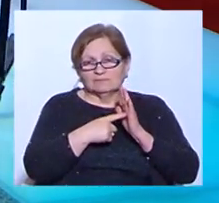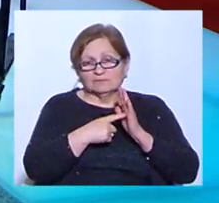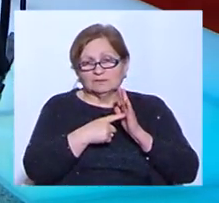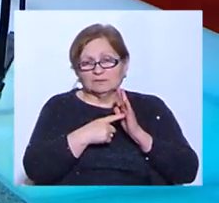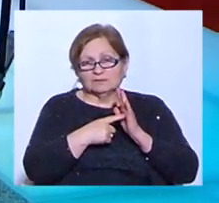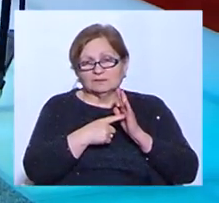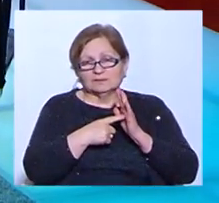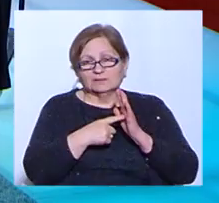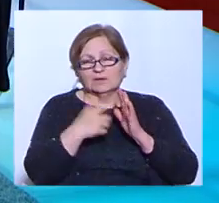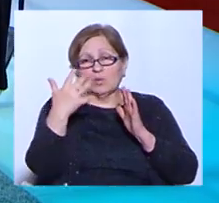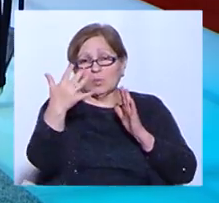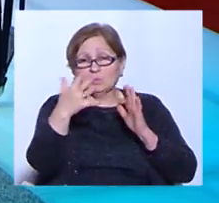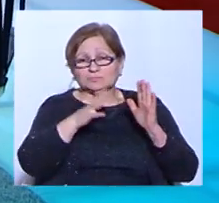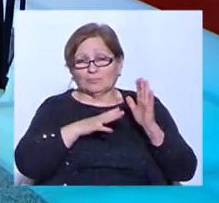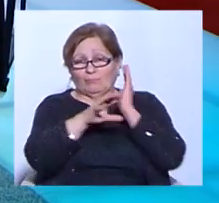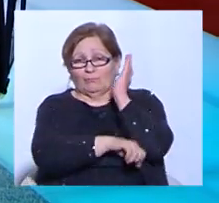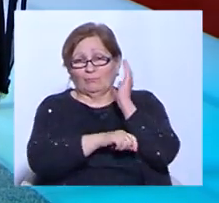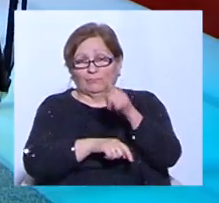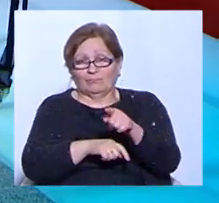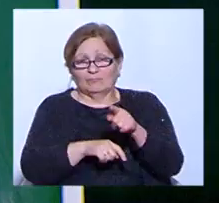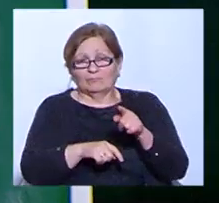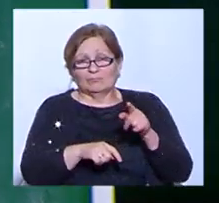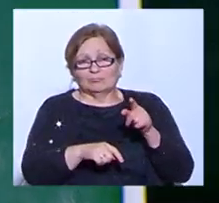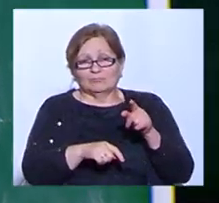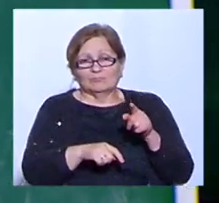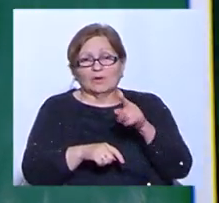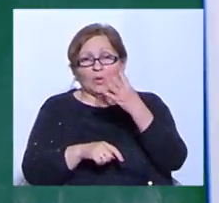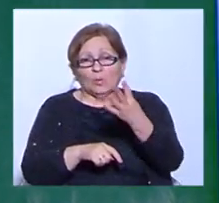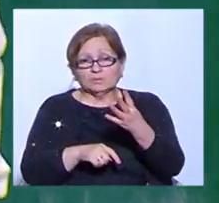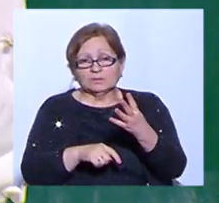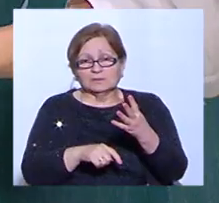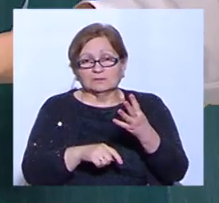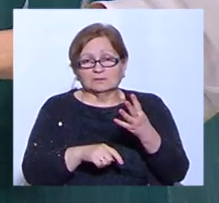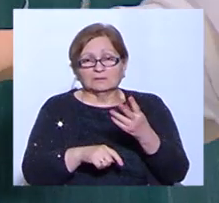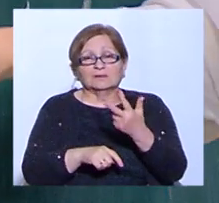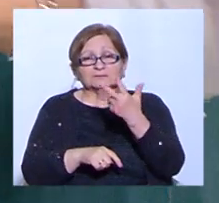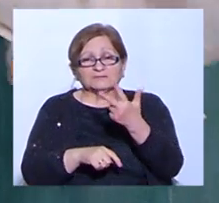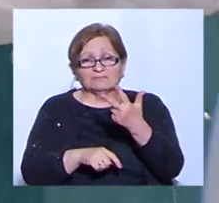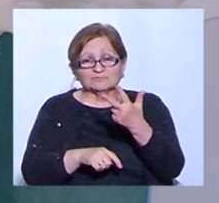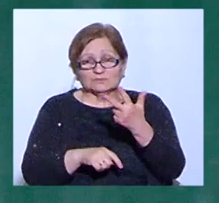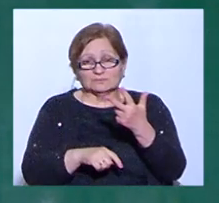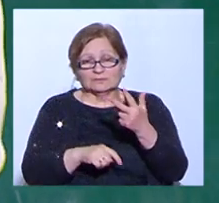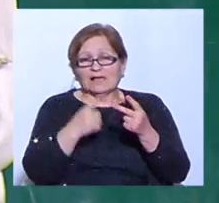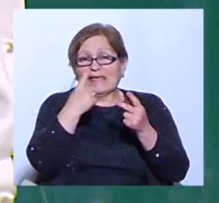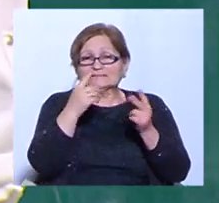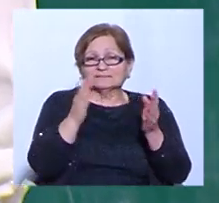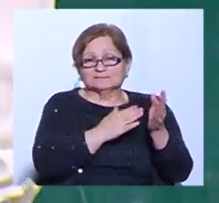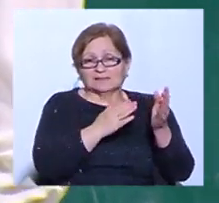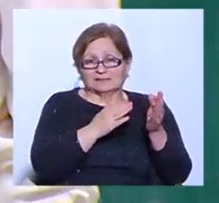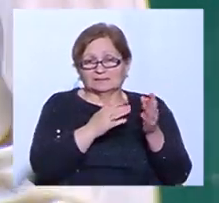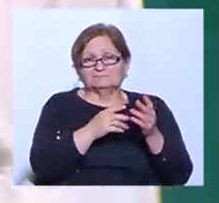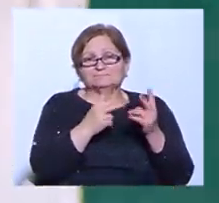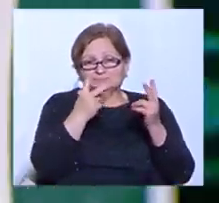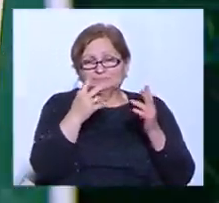დააკვირდით აქ 5 რო იყო, 4-ჯერ D ავიღე, 4 რო იყო, 3-ჯერ D ავიღე, 3 რო იყო,